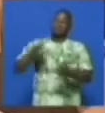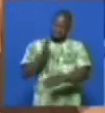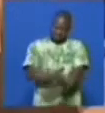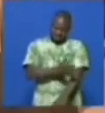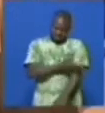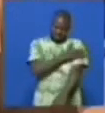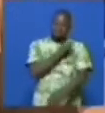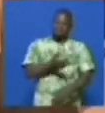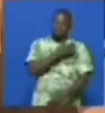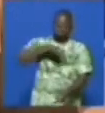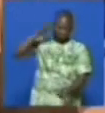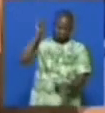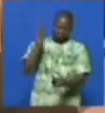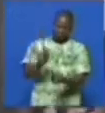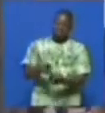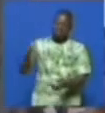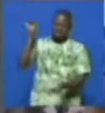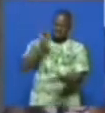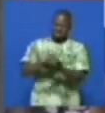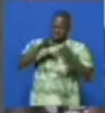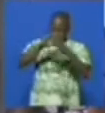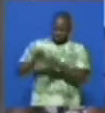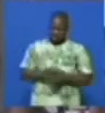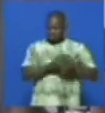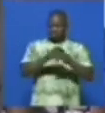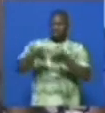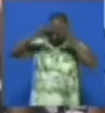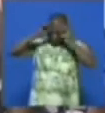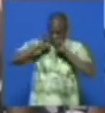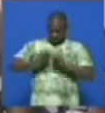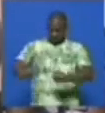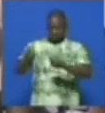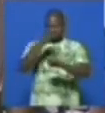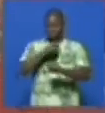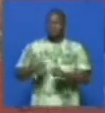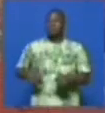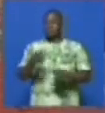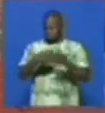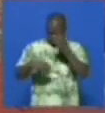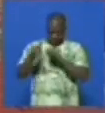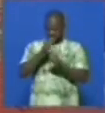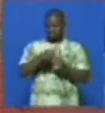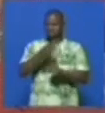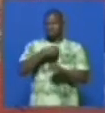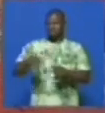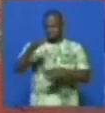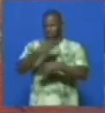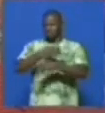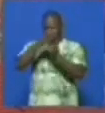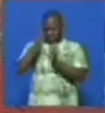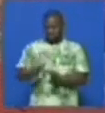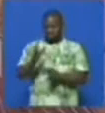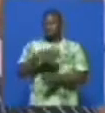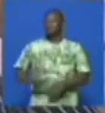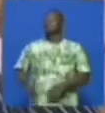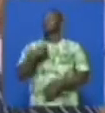parfaire cette collaboration. Le président directeur fondateur de l'Université Aube Nouvelle salue cette confiance